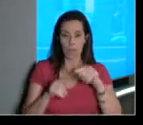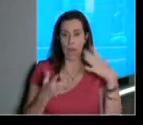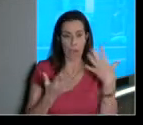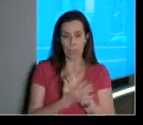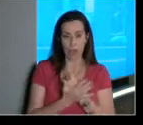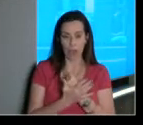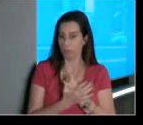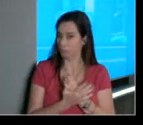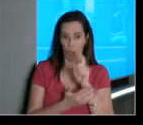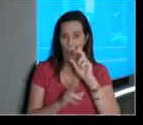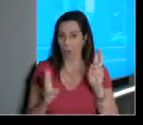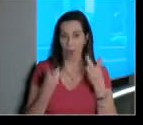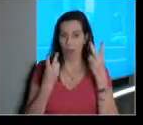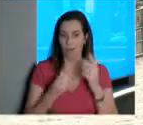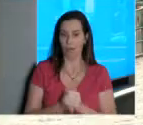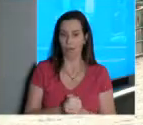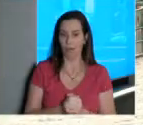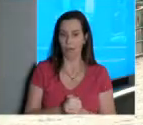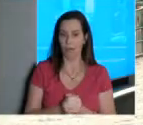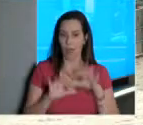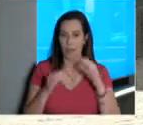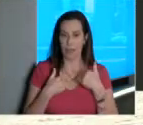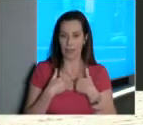להצלחה לא הייתה כל כך זוהרת. באמת, אני